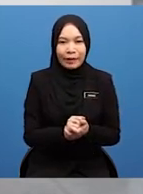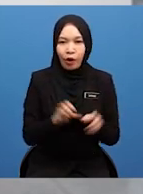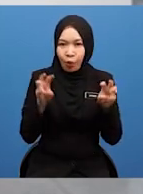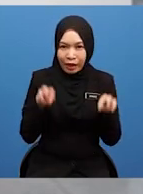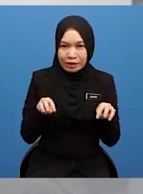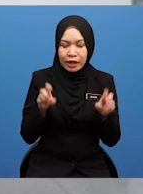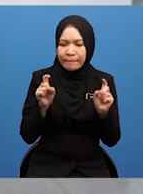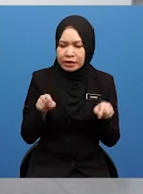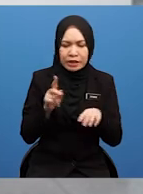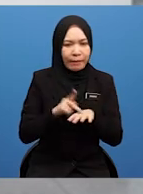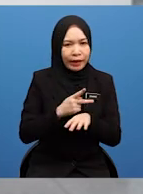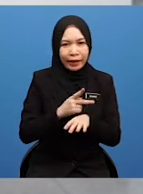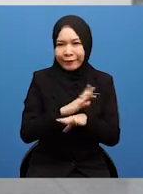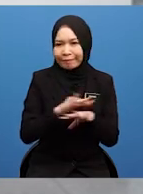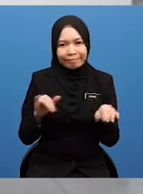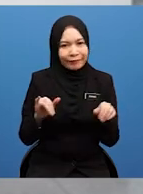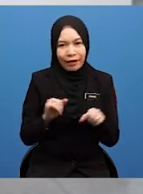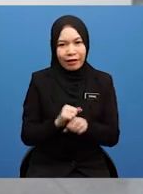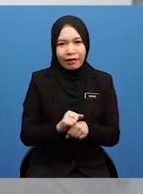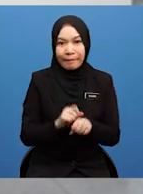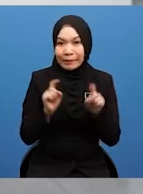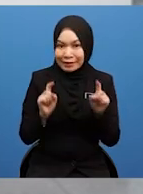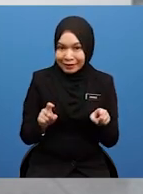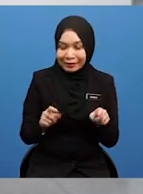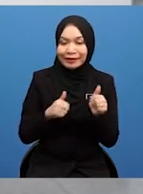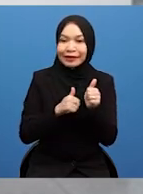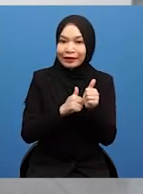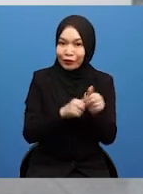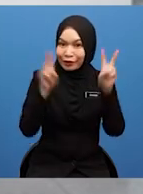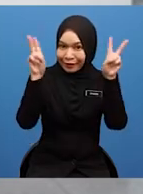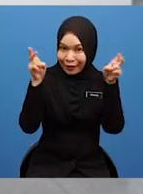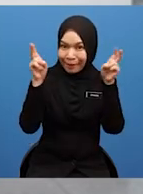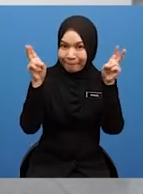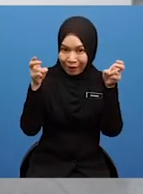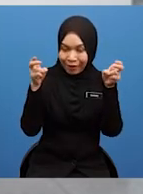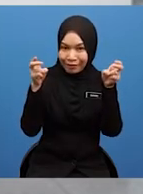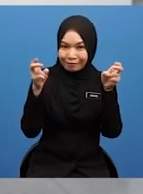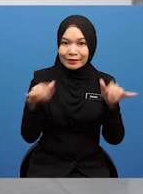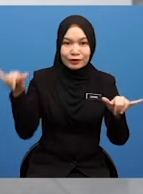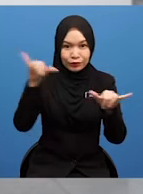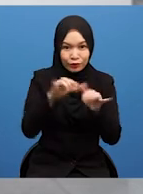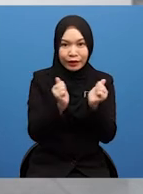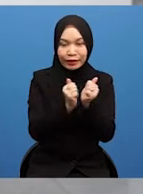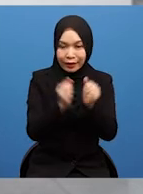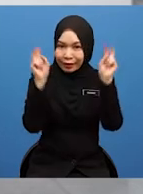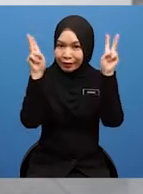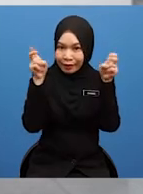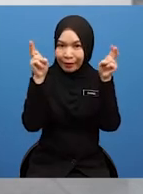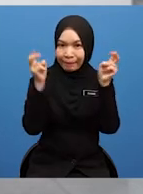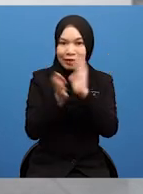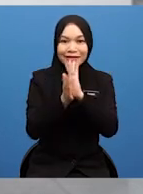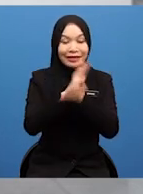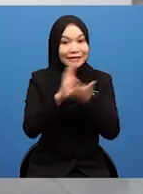belajar dan berdasarkan tema dan tajuk yang dipilih apapun Yes lalunya akan menggunakan Izle